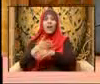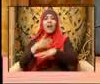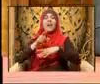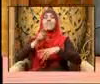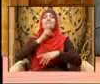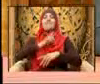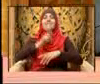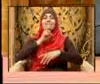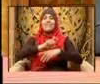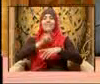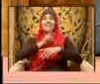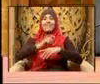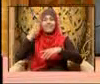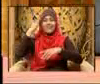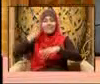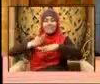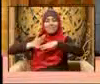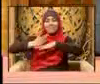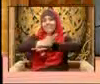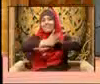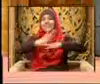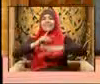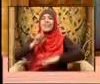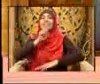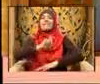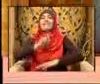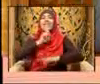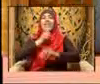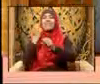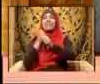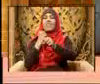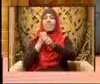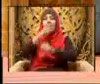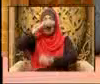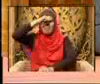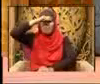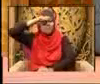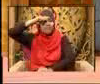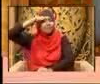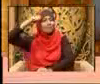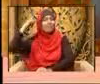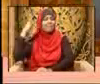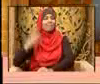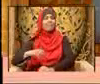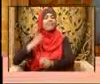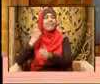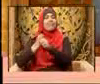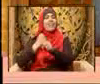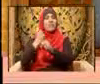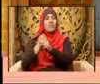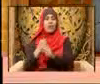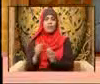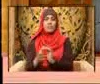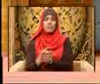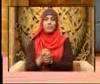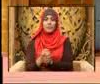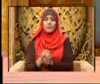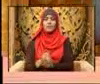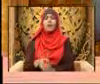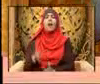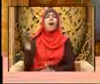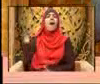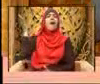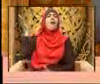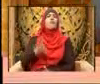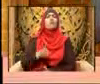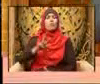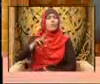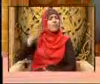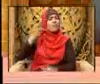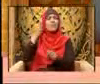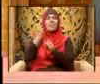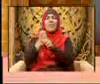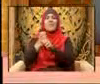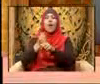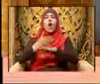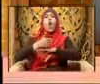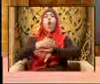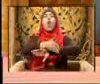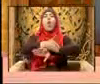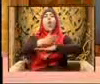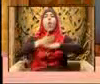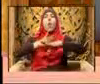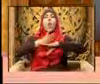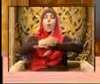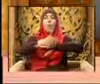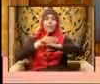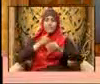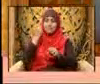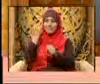هكا مهنة متاع حدادة شريفة، خدمة متاع عرق جبين. سيدنا زكريا عليه السلام كان يعمل نجارا، خدمة